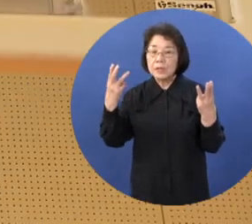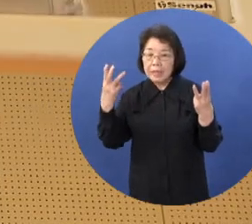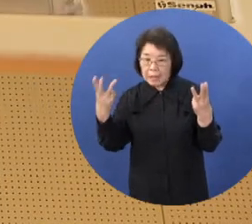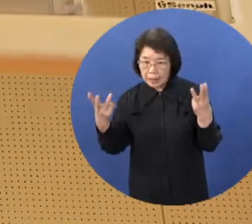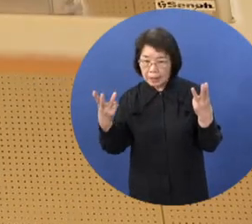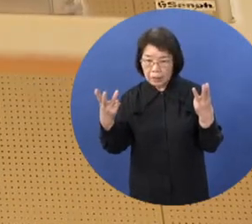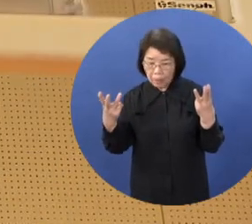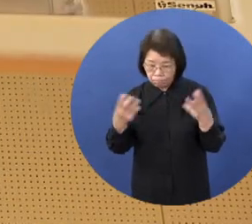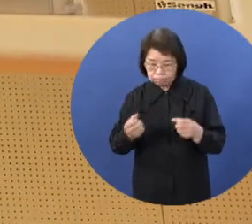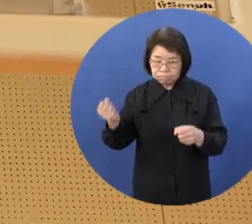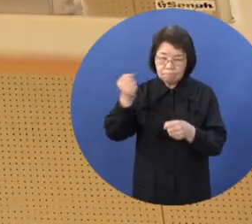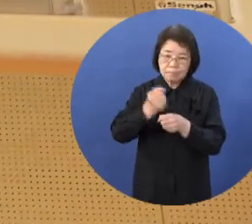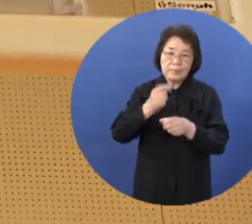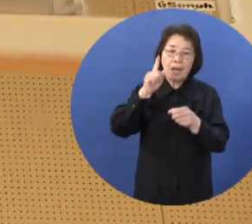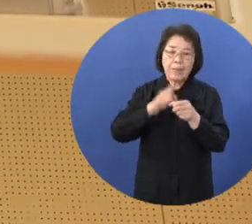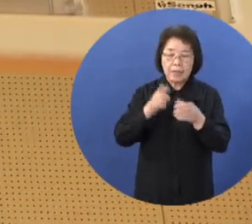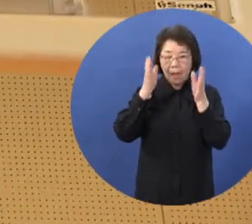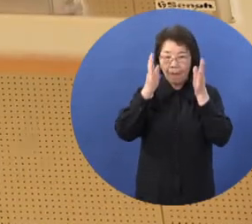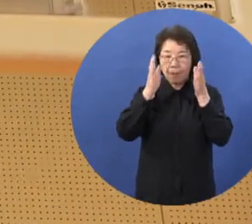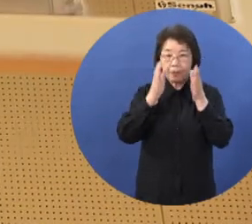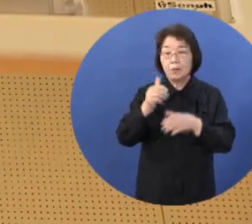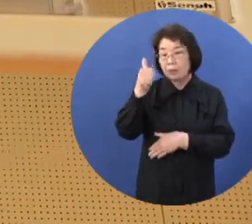。 すごいね。